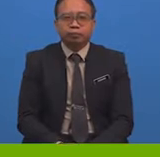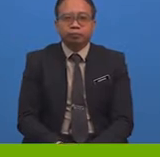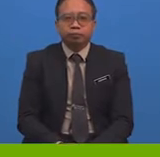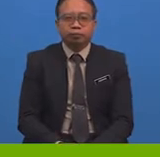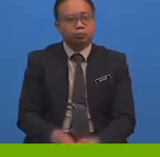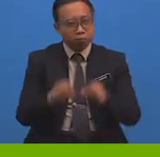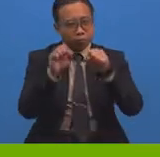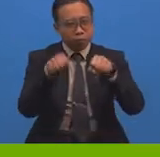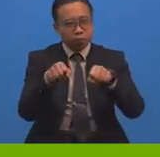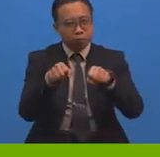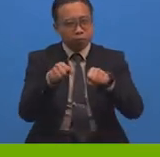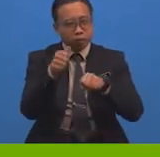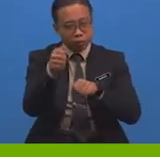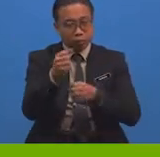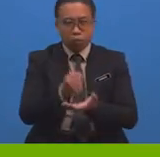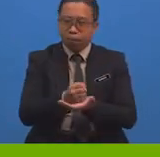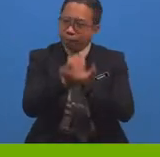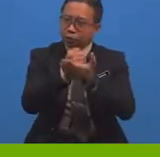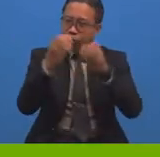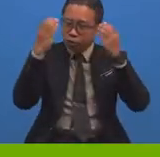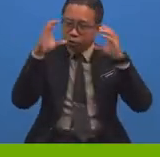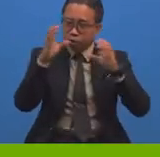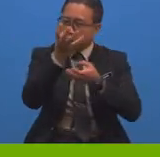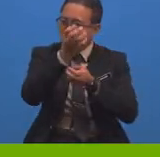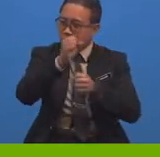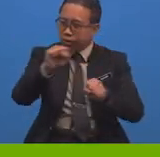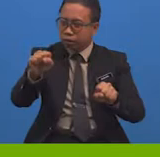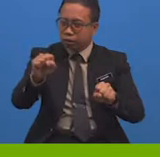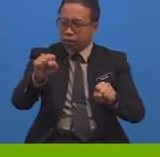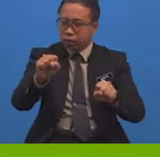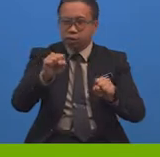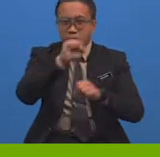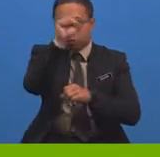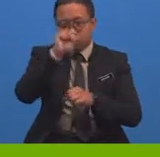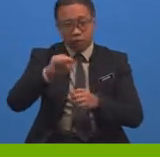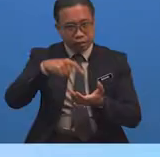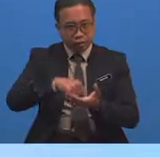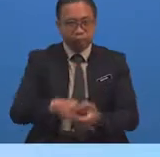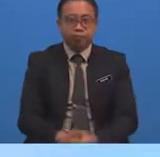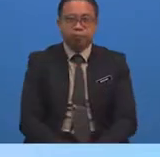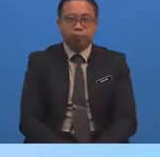Bolehkah kamu bantu Cikgu Selesaikan masalah ini